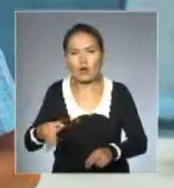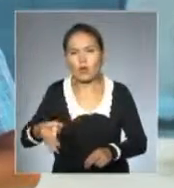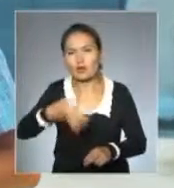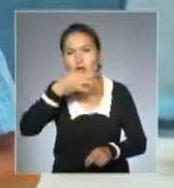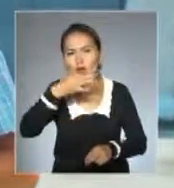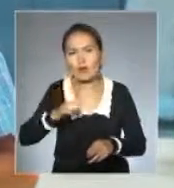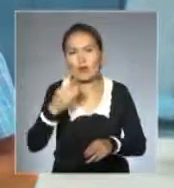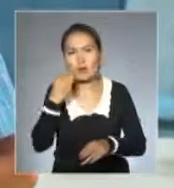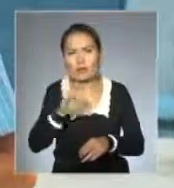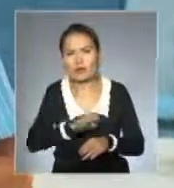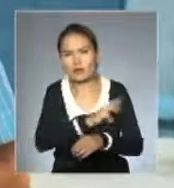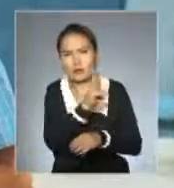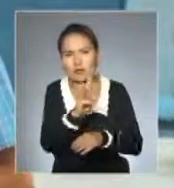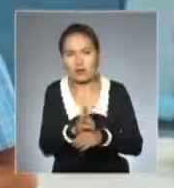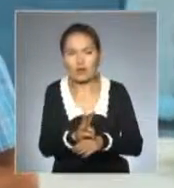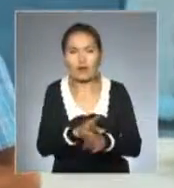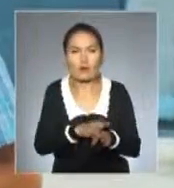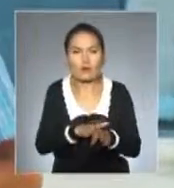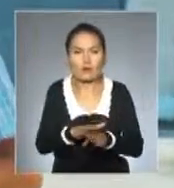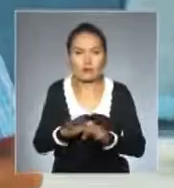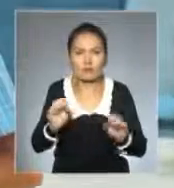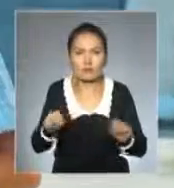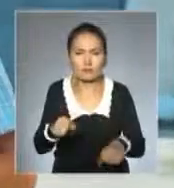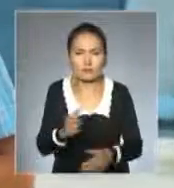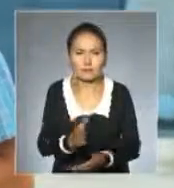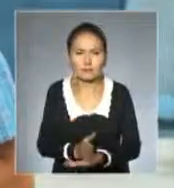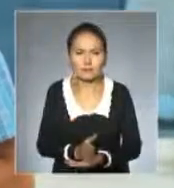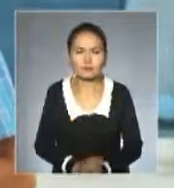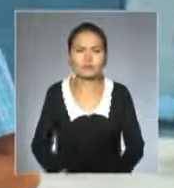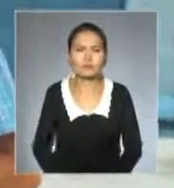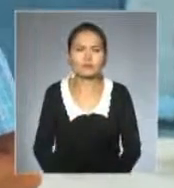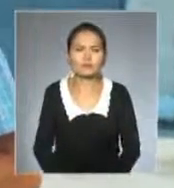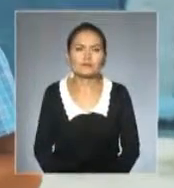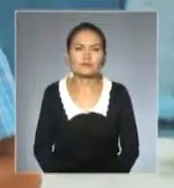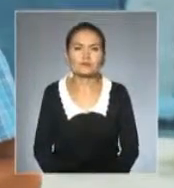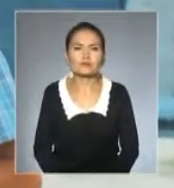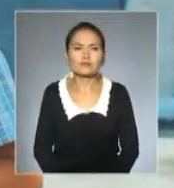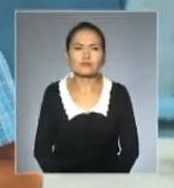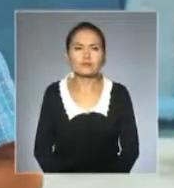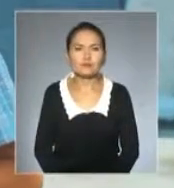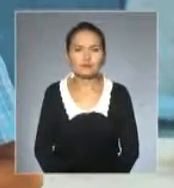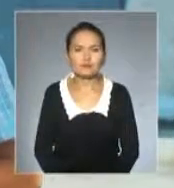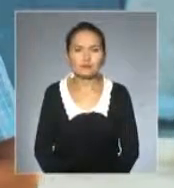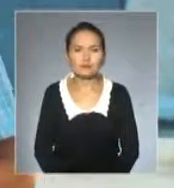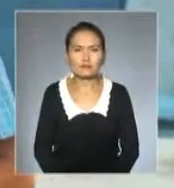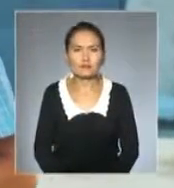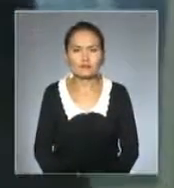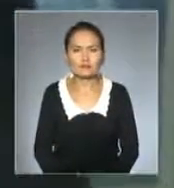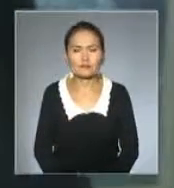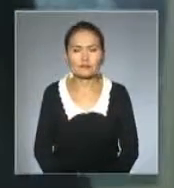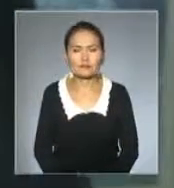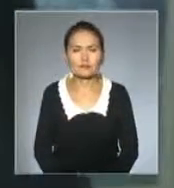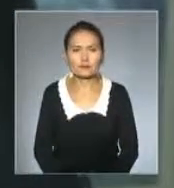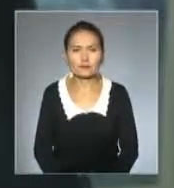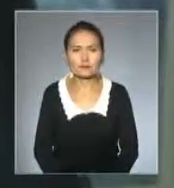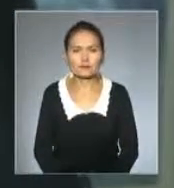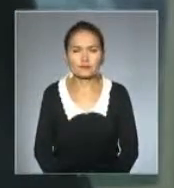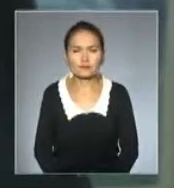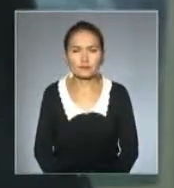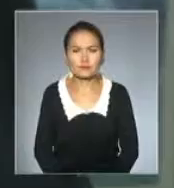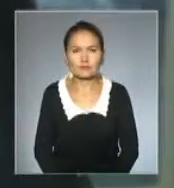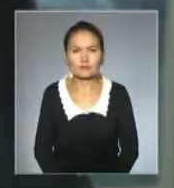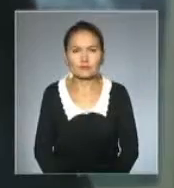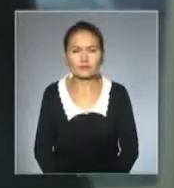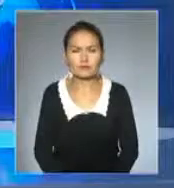қамтамасыз етуге толықтай мүмкіндік беріп отыр. Солтүстік Қазақстаннан Самат Қайырденұлы, Дмитрий Рура, 24 кезет.